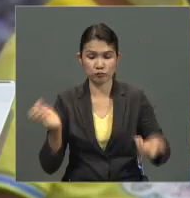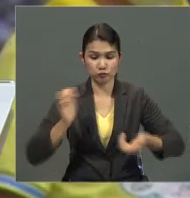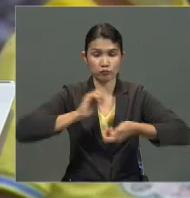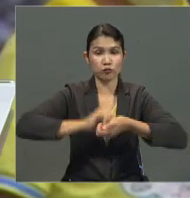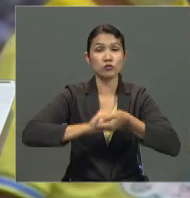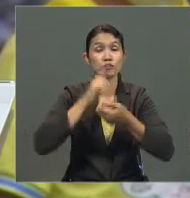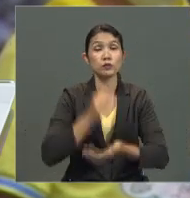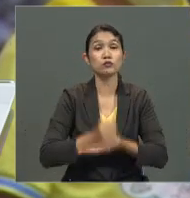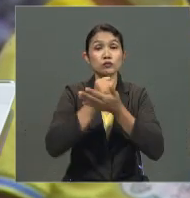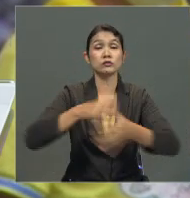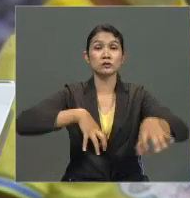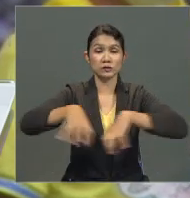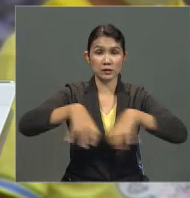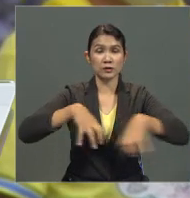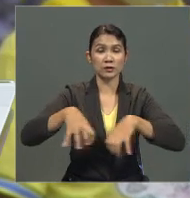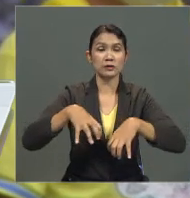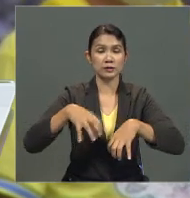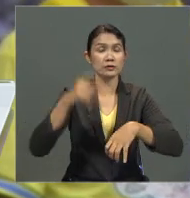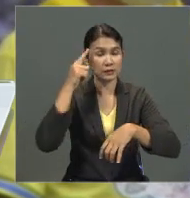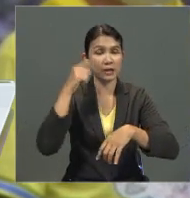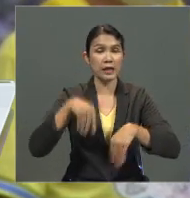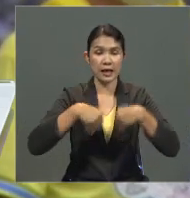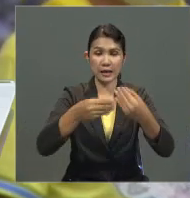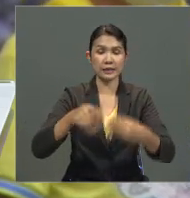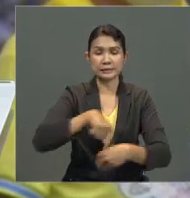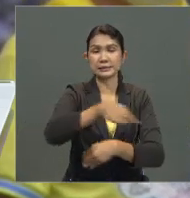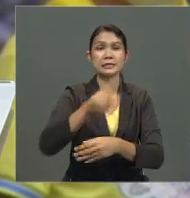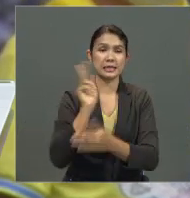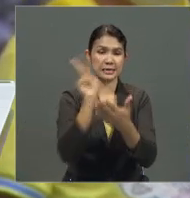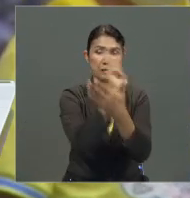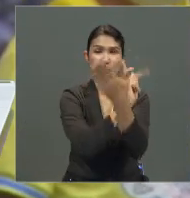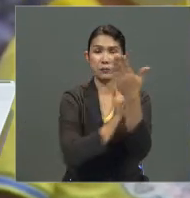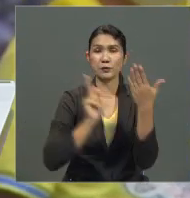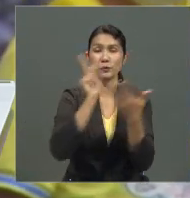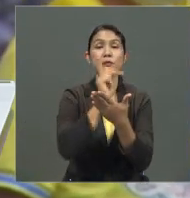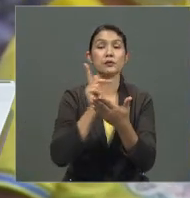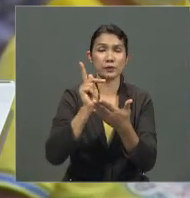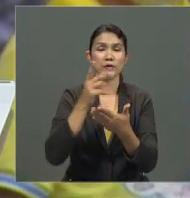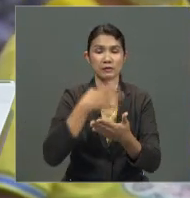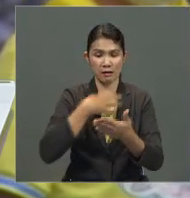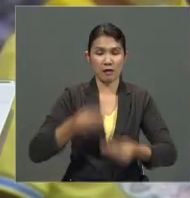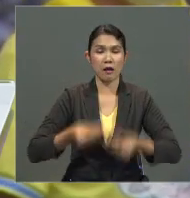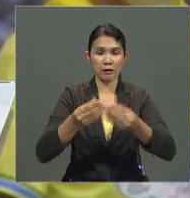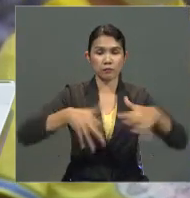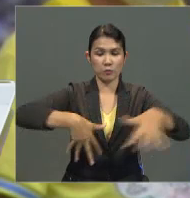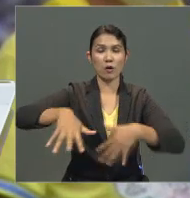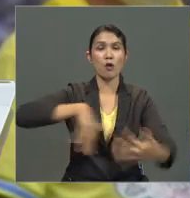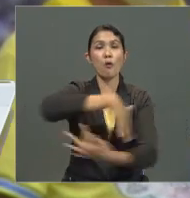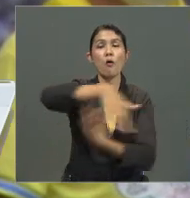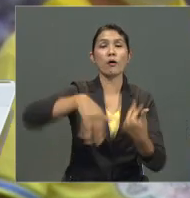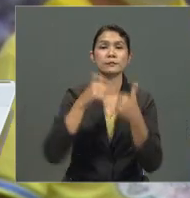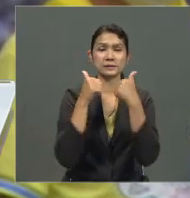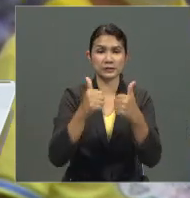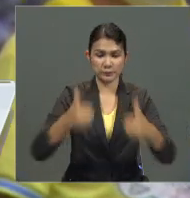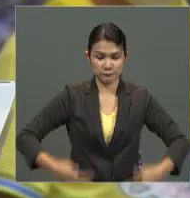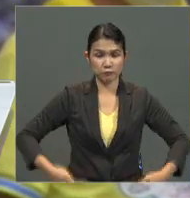การซึ่งผลผลิตจากทรัพยากรป่าไม้และพื้นที่สีเขียวที่เพิ่มขึ้นจะส่งให้พี่น้องประชาชนอยู่ในสิ่งแวดล้อมที่ดีมีสภาพชีวิต